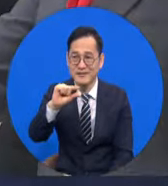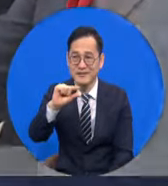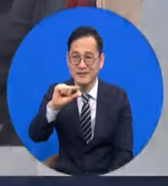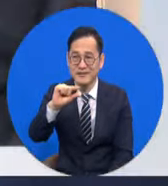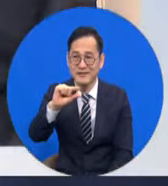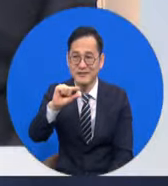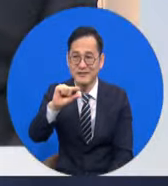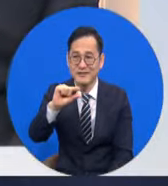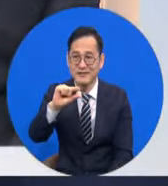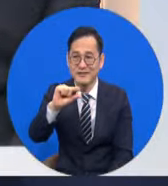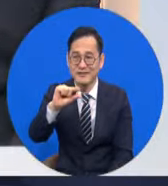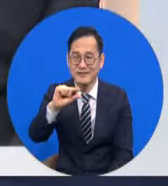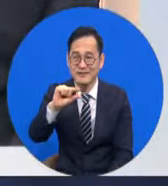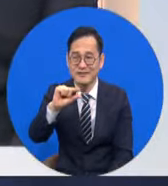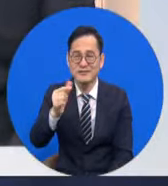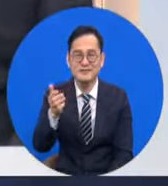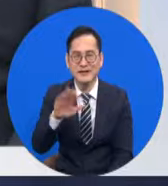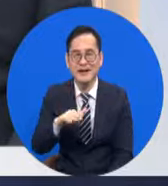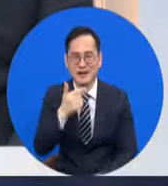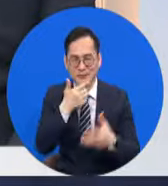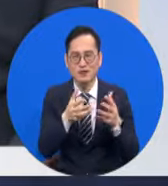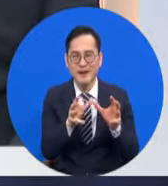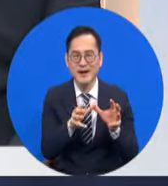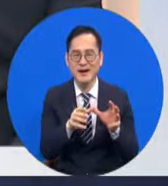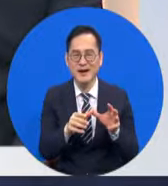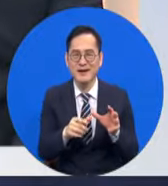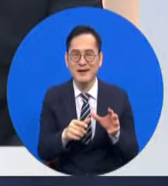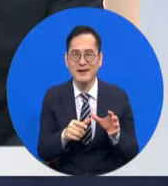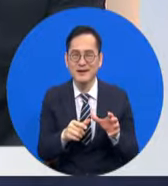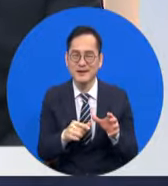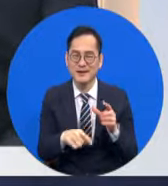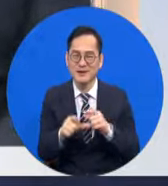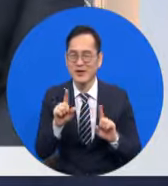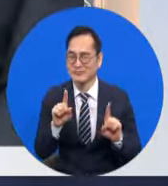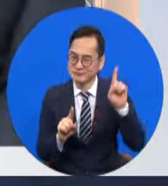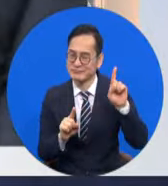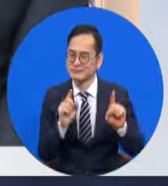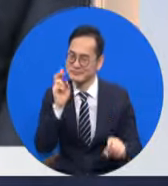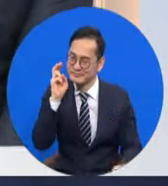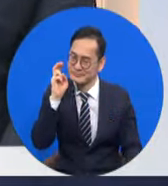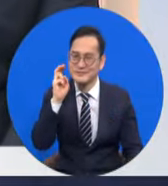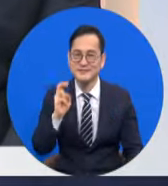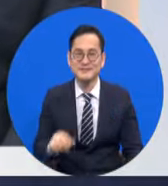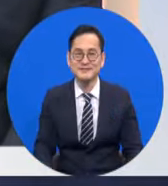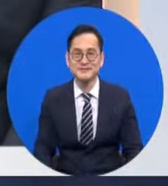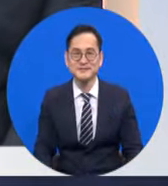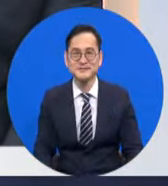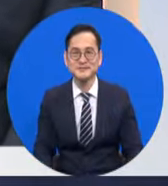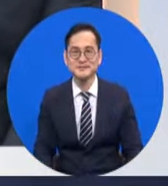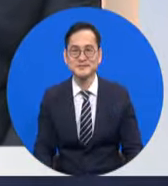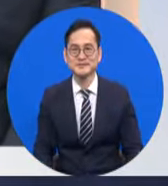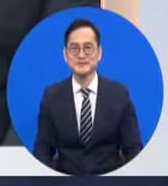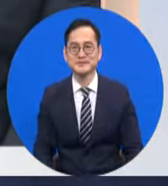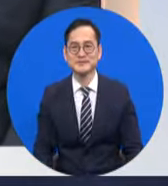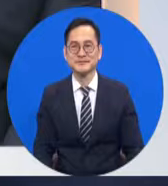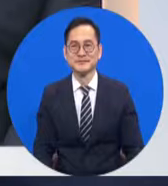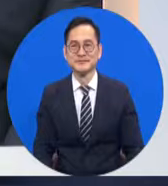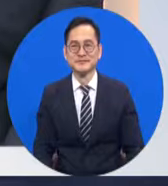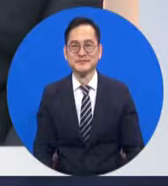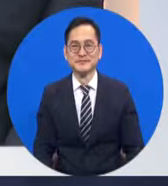아, 민주당에서 그렇게 예. 보고 있군요. 뭐 당에서 보는 거 아니고요. 제가 그냥 그렇게 보고. 아, 조 부위원장님이. 예. 그 어찌